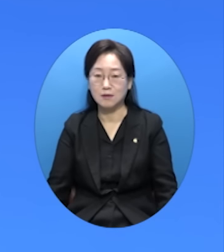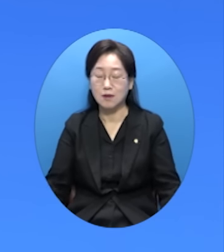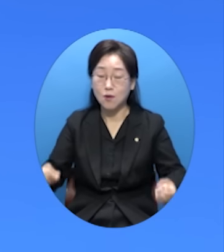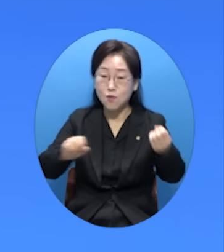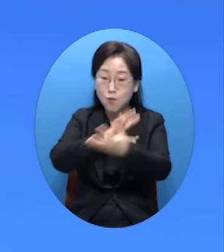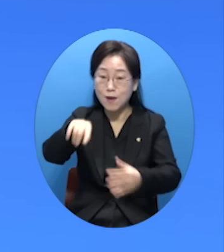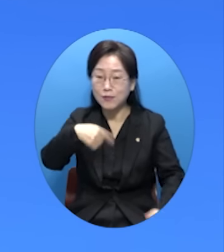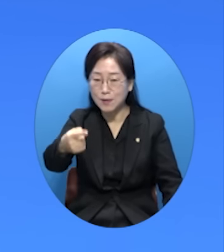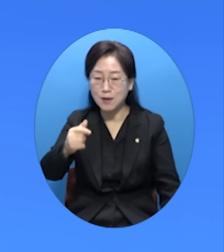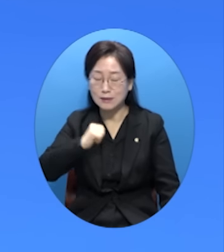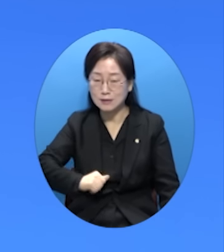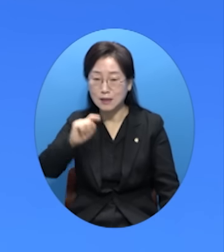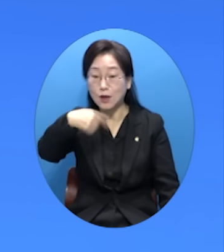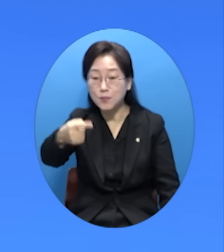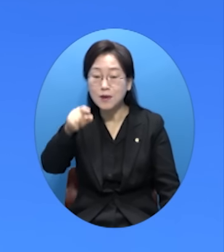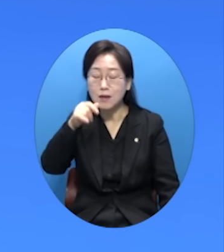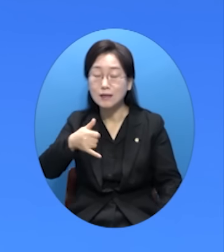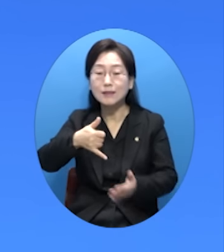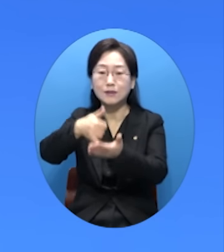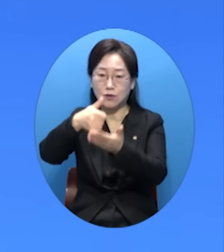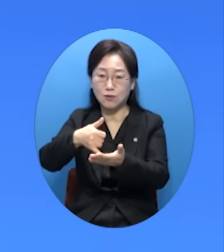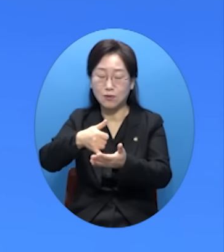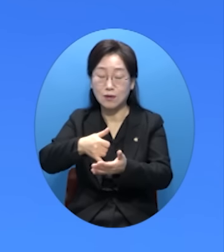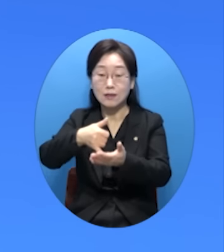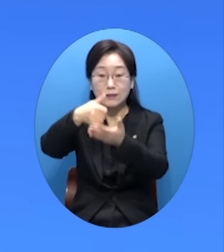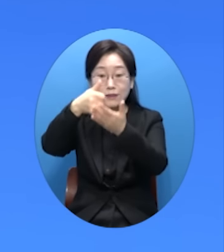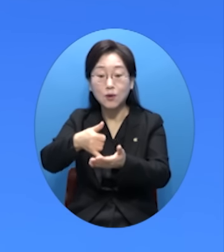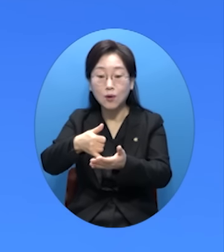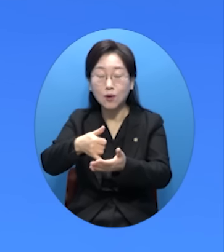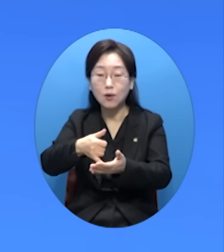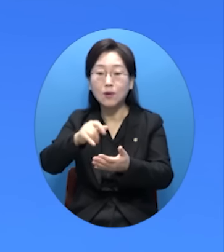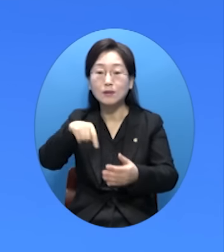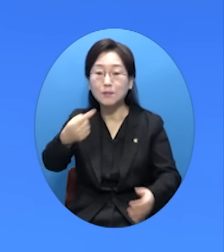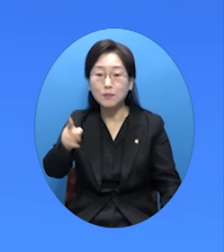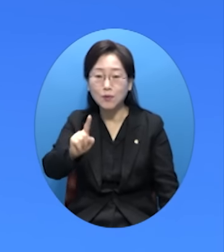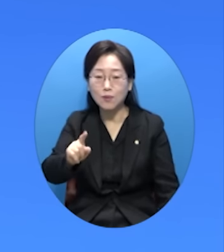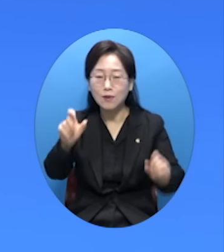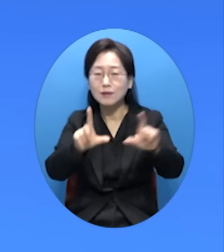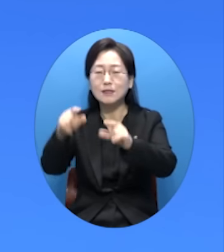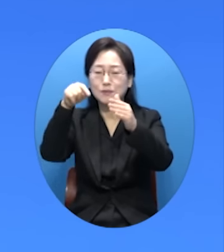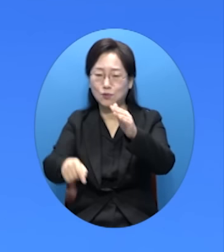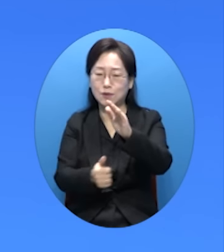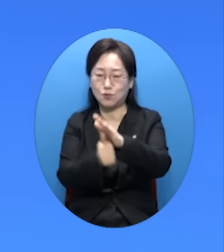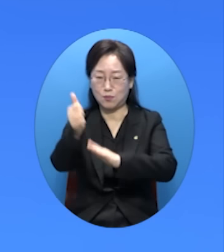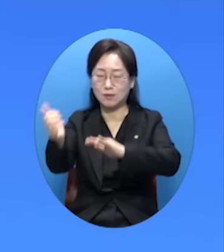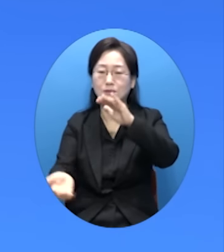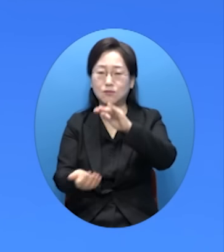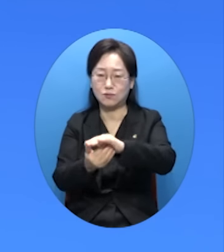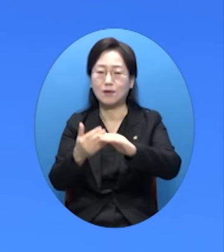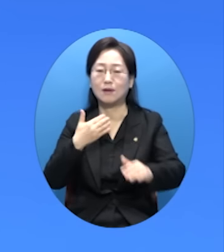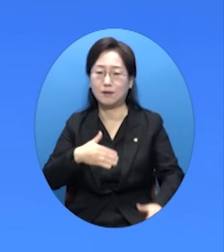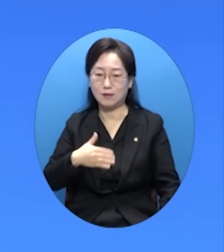환난은 인내를, 인내는 인격을, 인격은 우리 삶 속에 소망을 이루는 줄 알미로다.